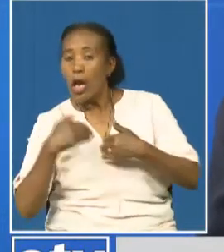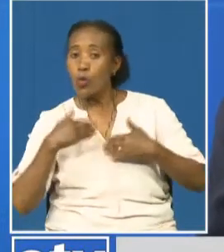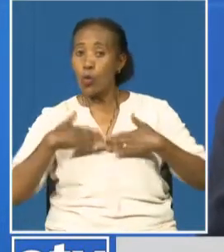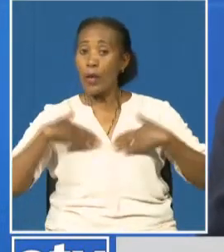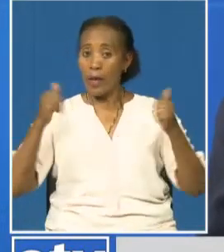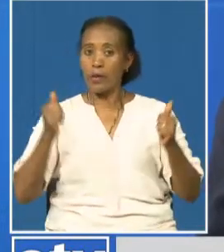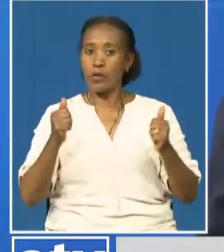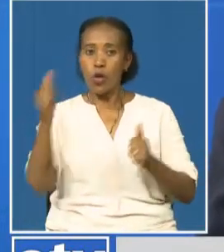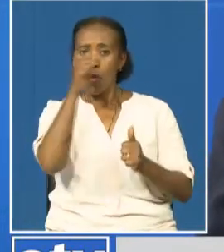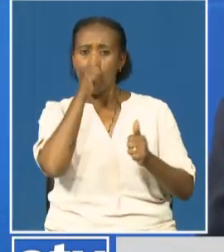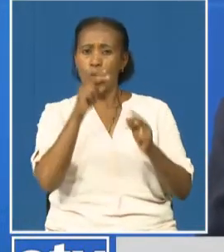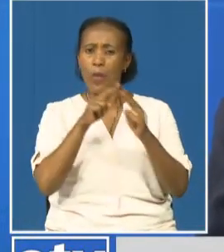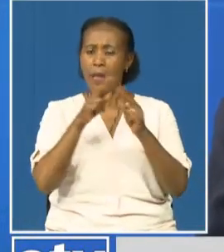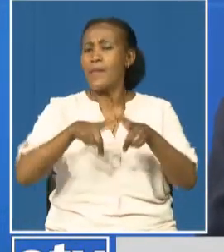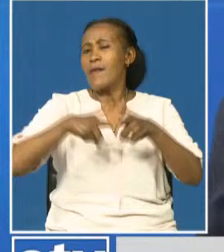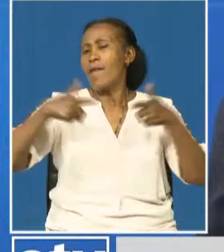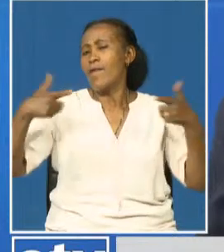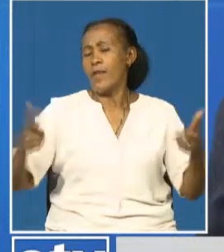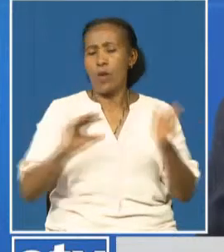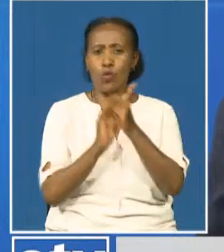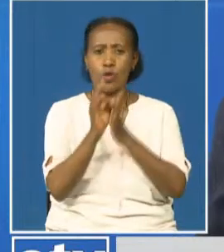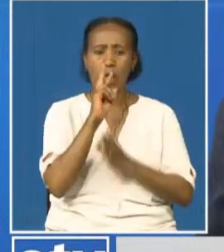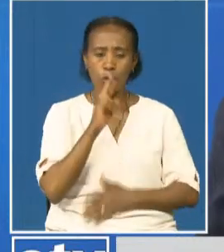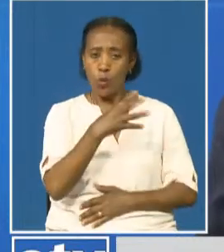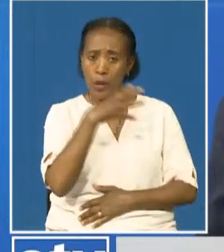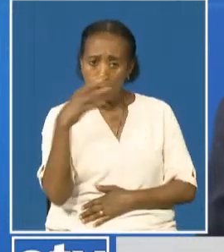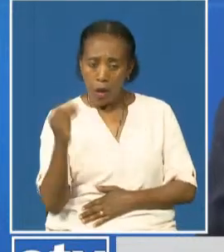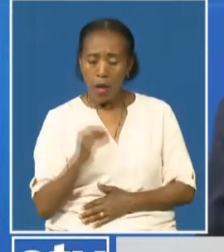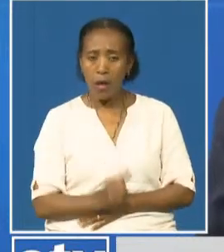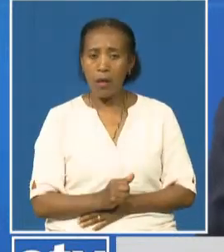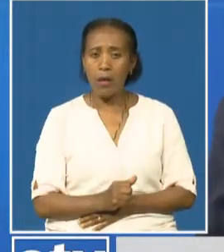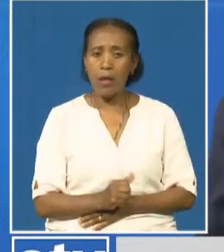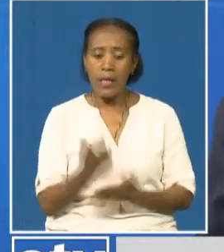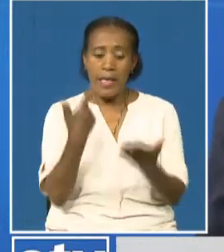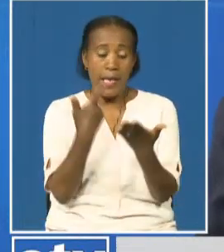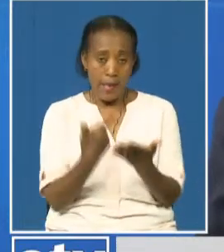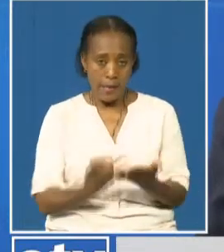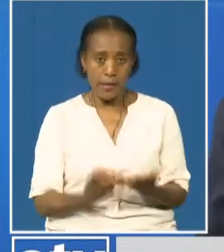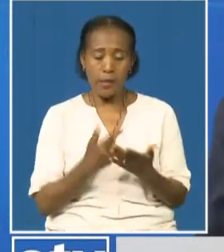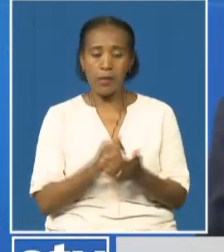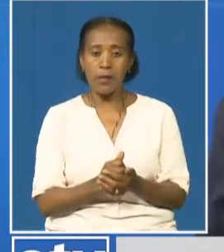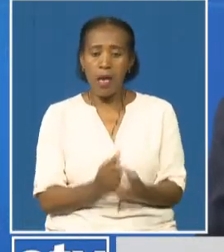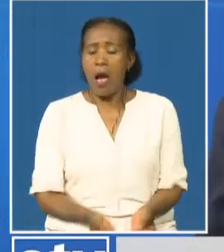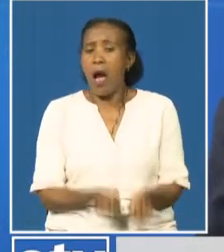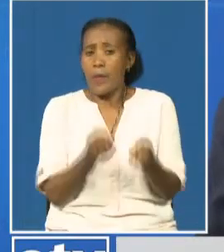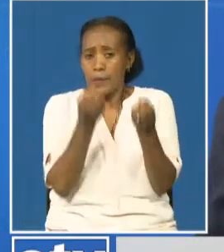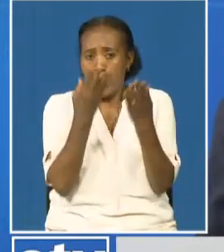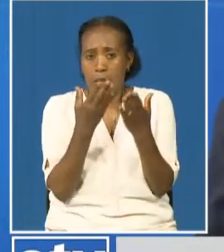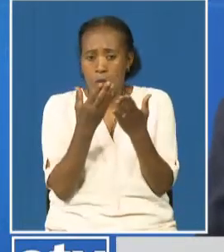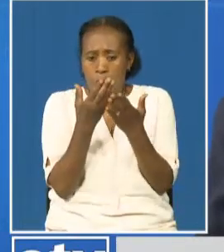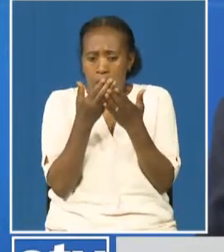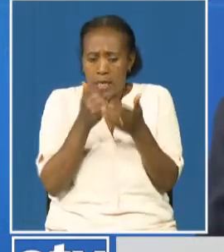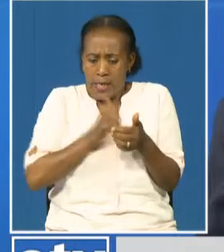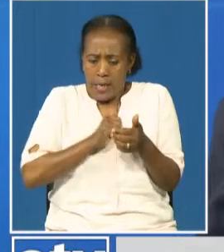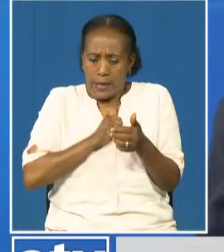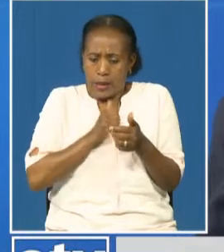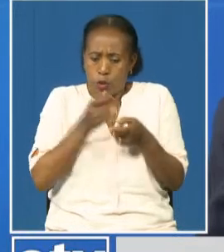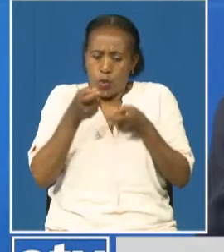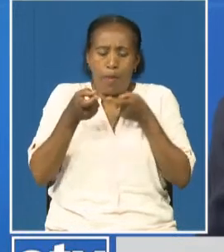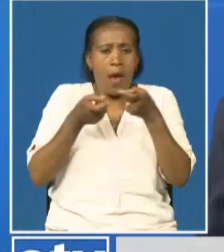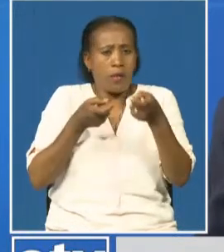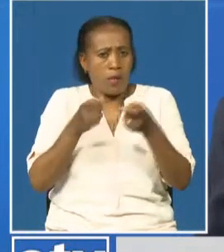ወጣቶችም በኢትዮጵያ በጣም ሰፊ ነው ቁጥራቸው እና እነዚህ በአብዛኛው ራሳቸውን